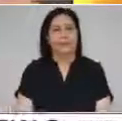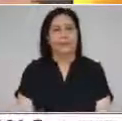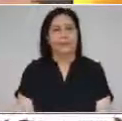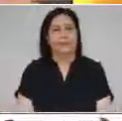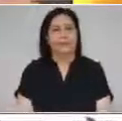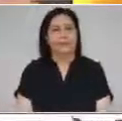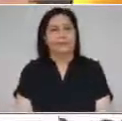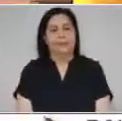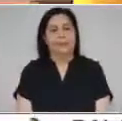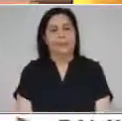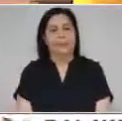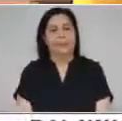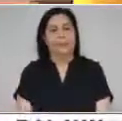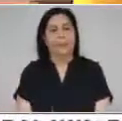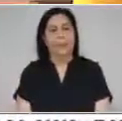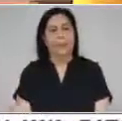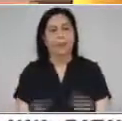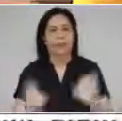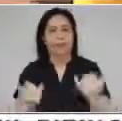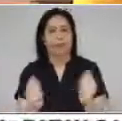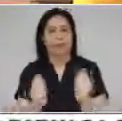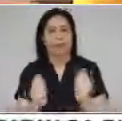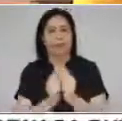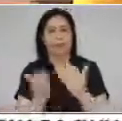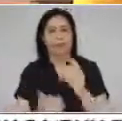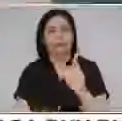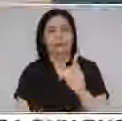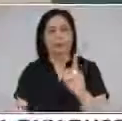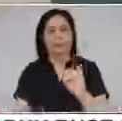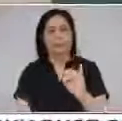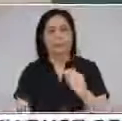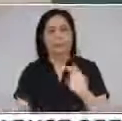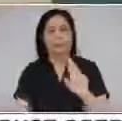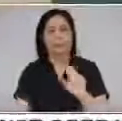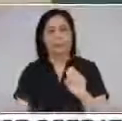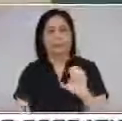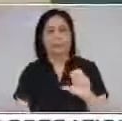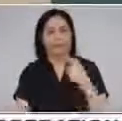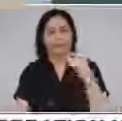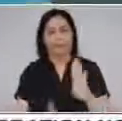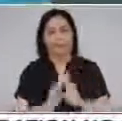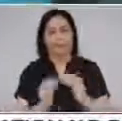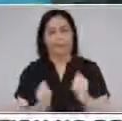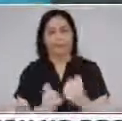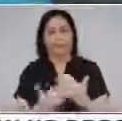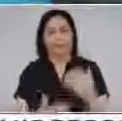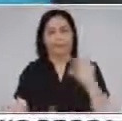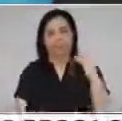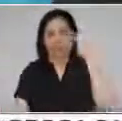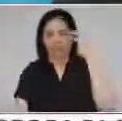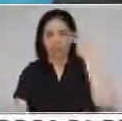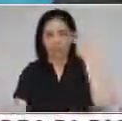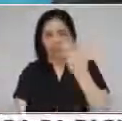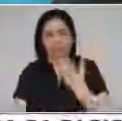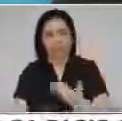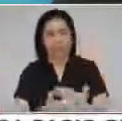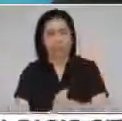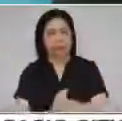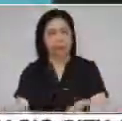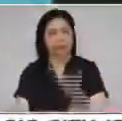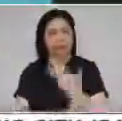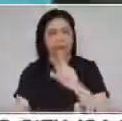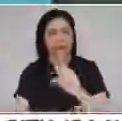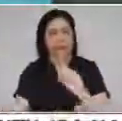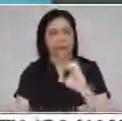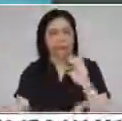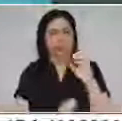doon? Unang-una, nagpapasalamat ako dahil agad inaksyonan ng local government natin, ang Department